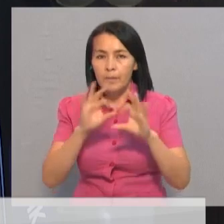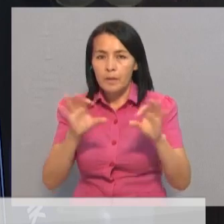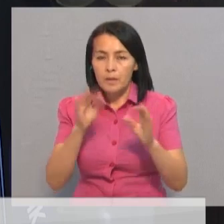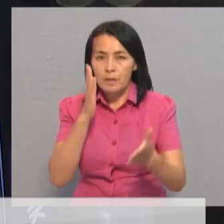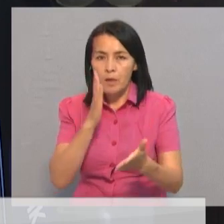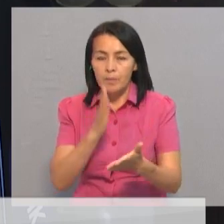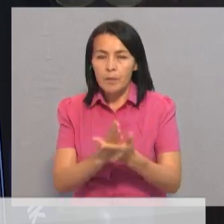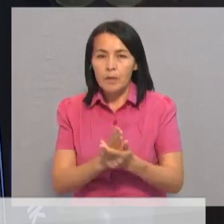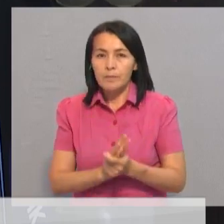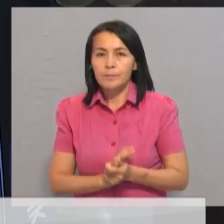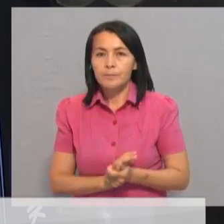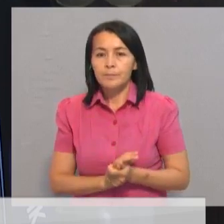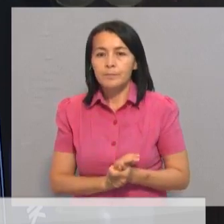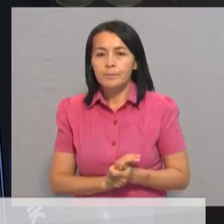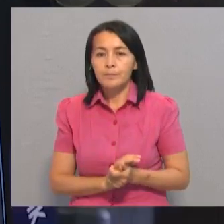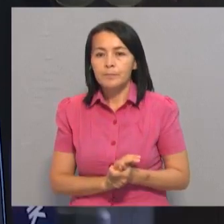қойылған.